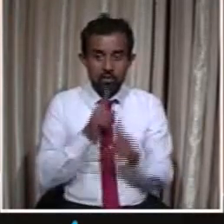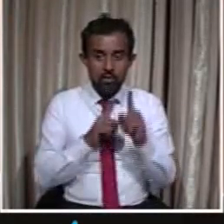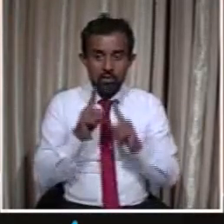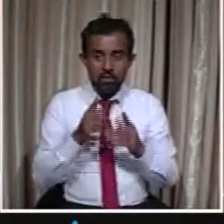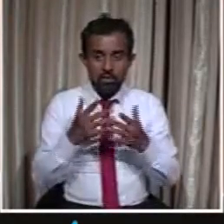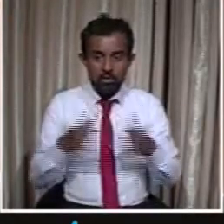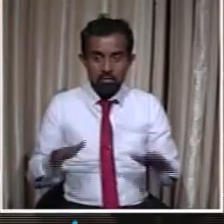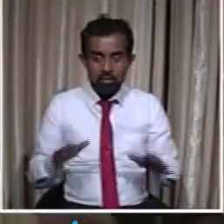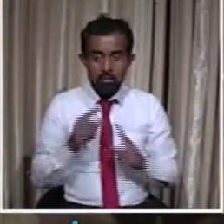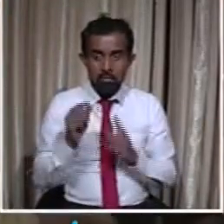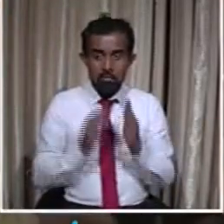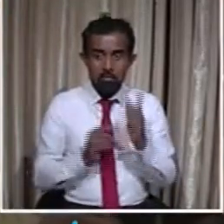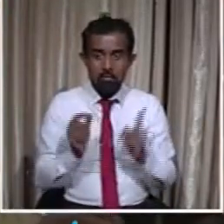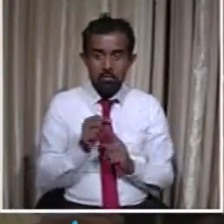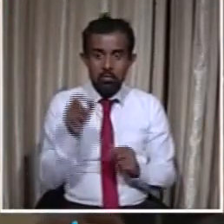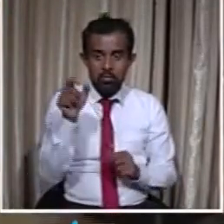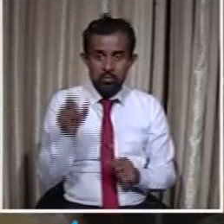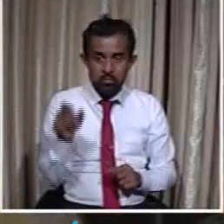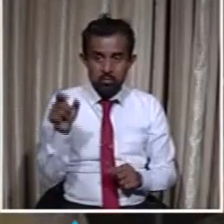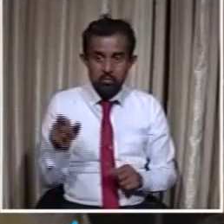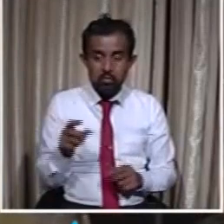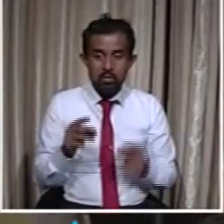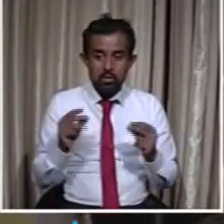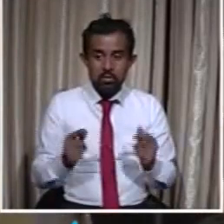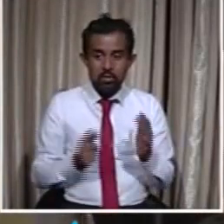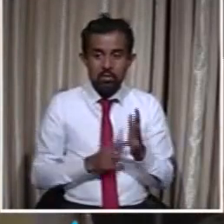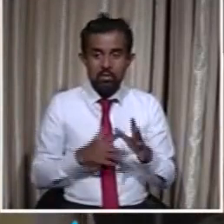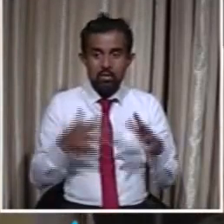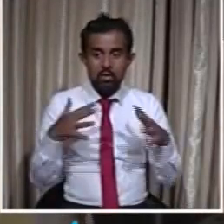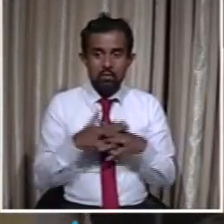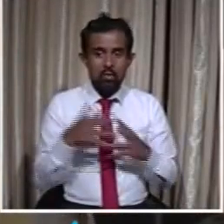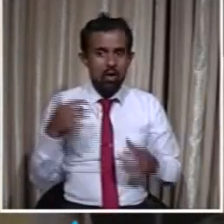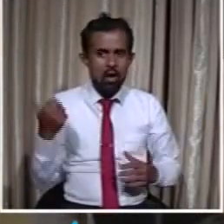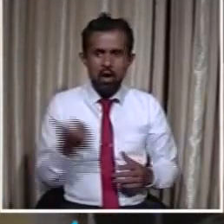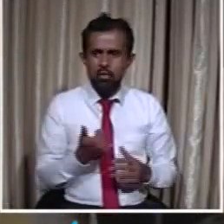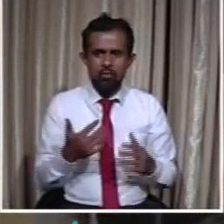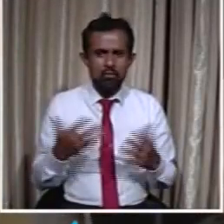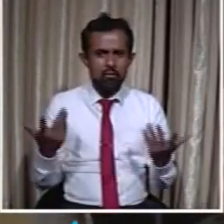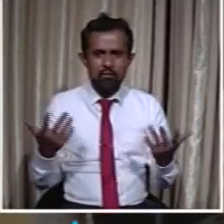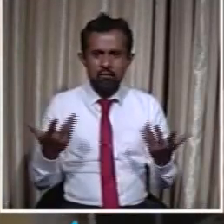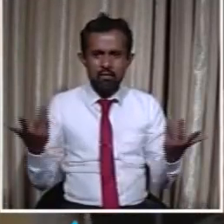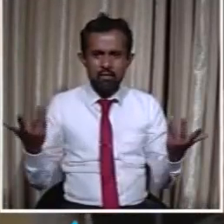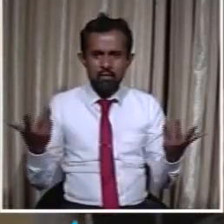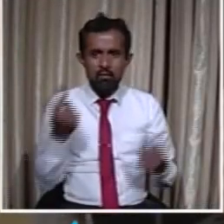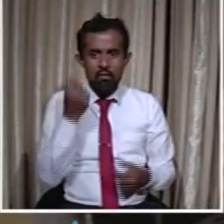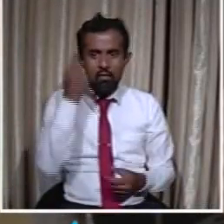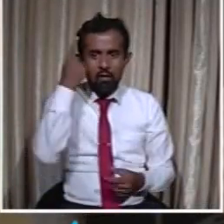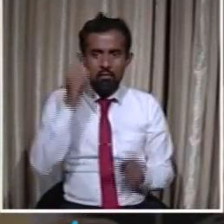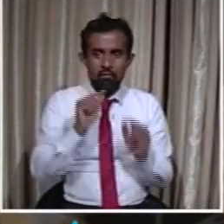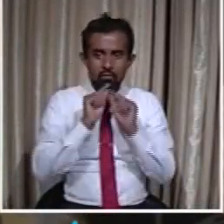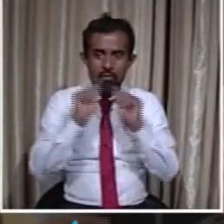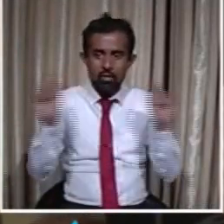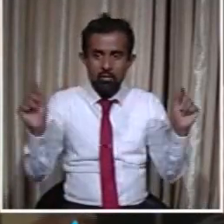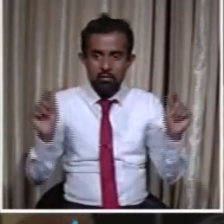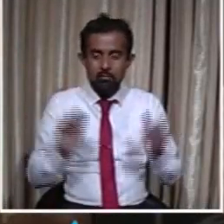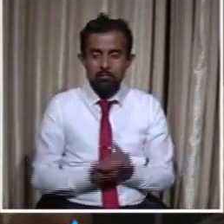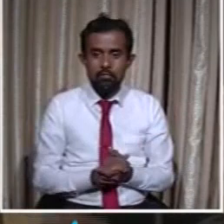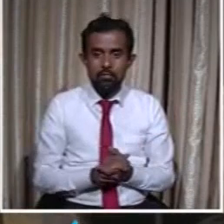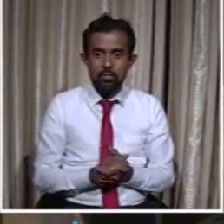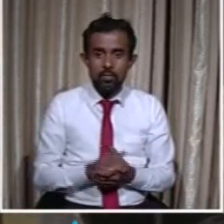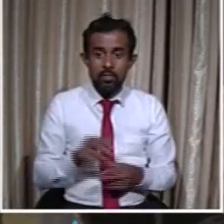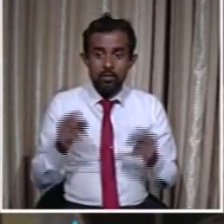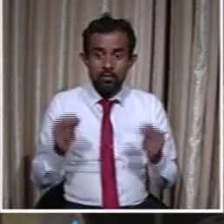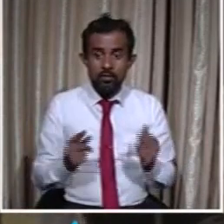இலங்கைக்கு புதிதல்ல என்ற விடயங்களை தொடர்ச்சியாக கூறி வருகிறார்கள். இந்த தொடர்ச்சியாக இலங்கையில் அவசர கால தடை சட்டமும் பயங்கரவாத